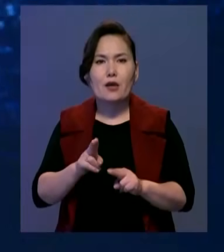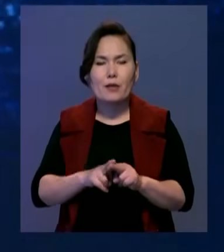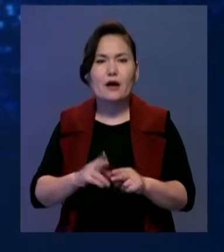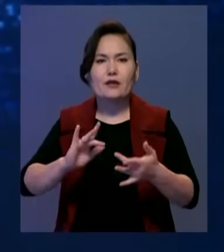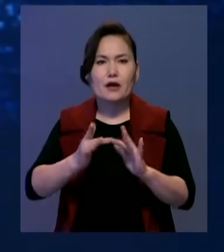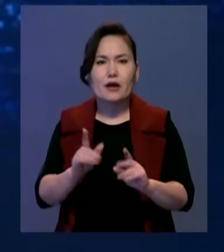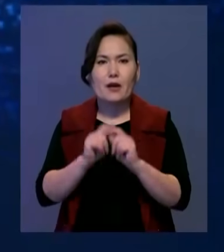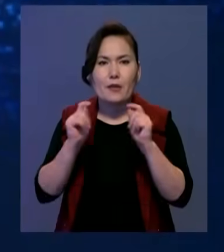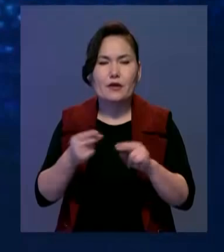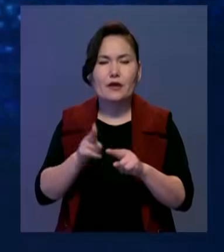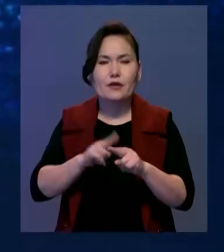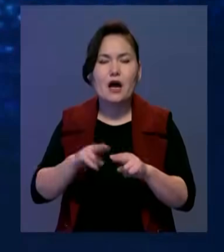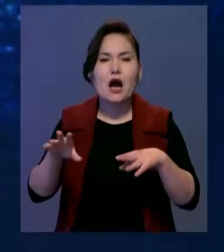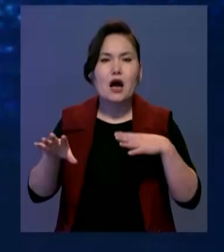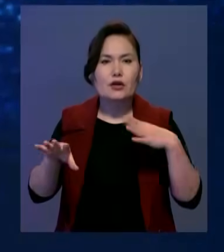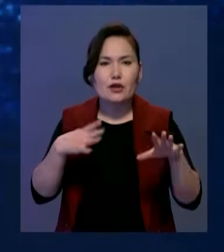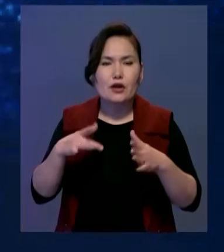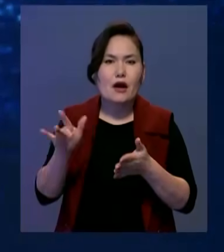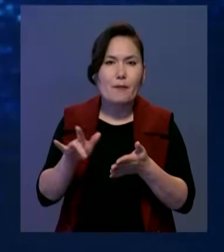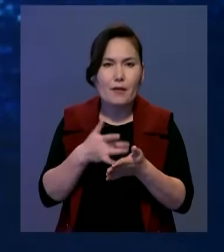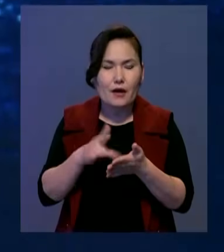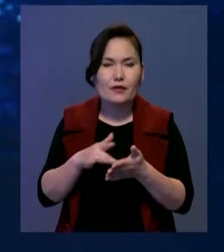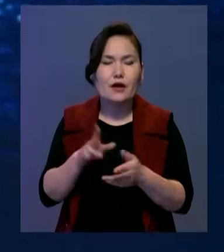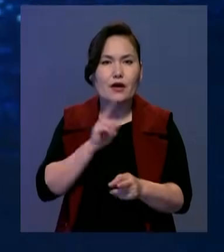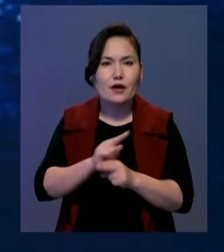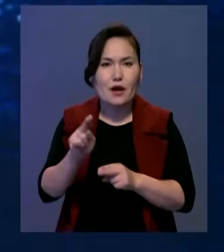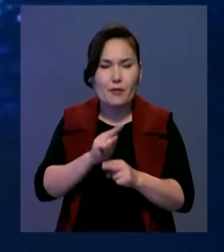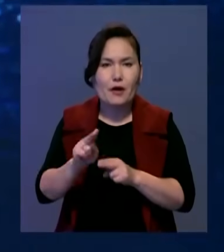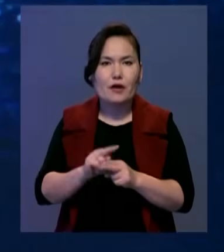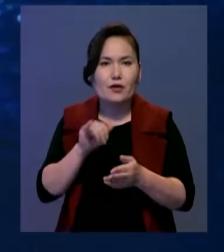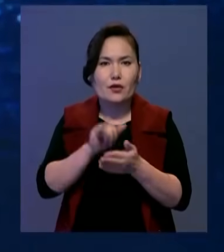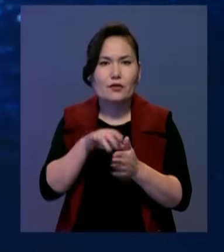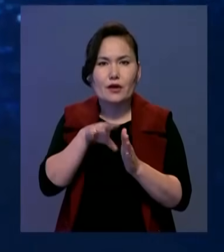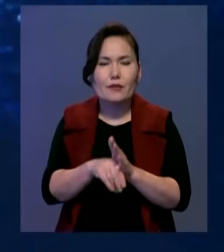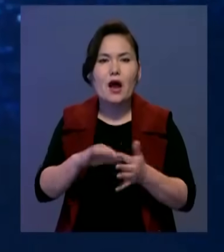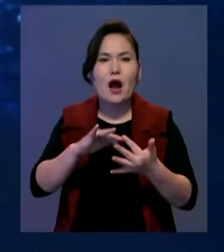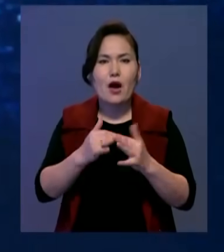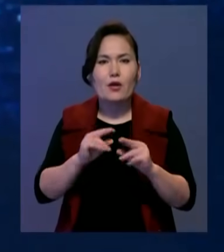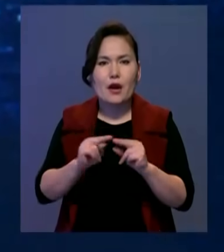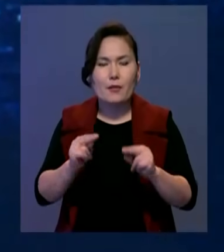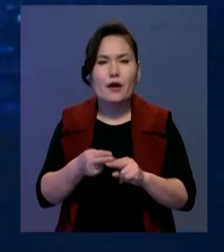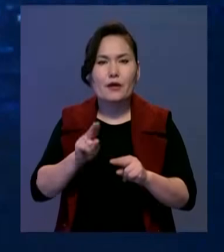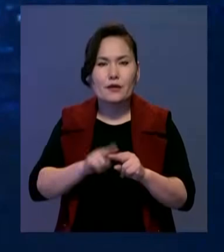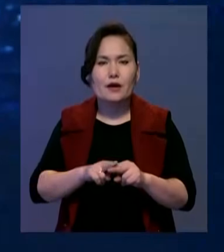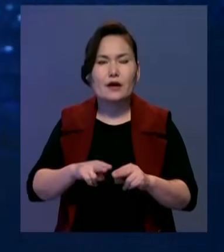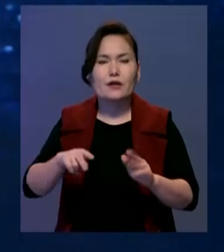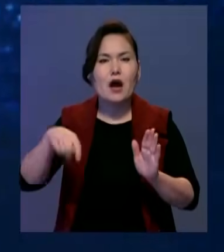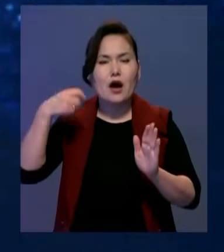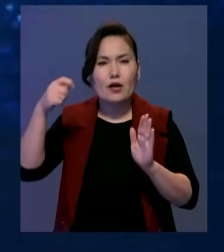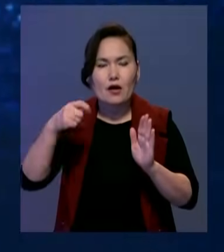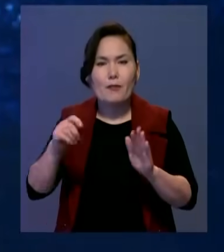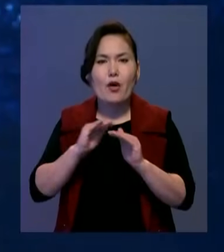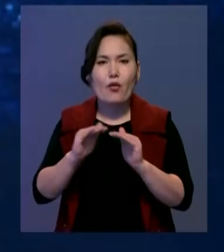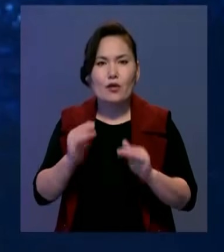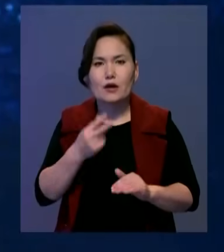ашты. Оған жаттығу мен есеп шығару жолдарын түсіндірген бейне сабақтарын жүктеген. Қазір ауыл мұғалімнің әлеуметтік желідегі арнасын шәкірттері ғана